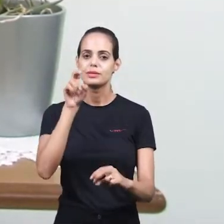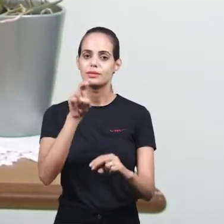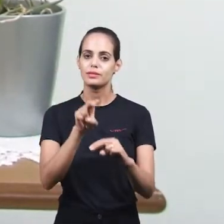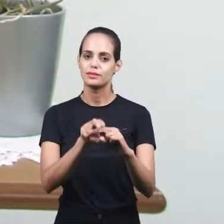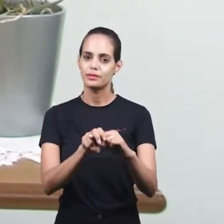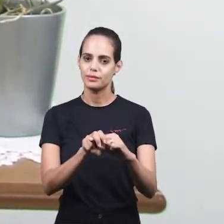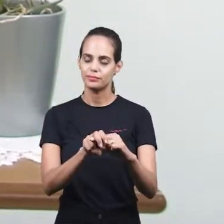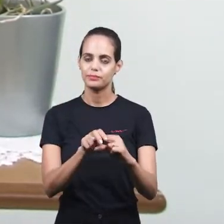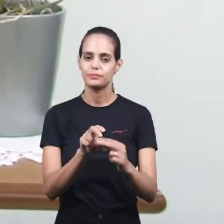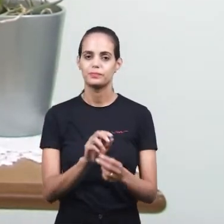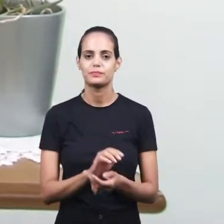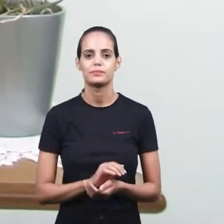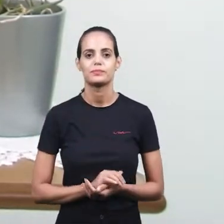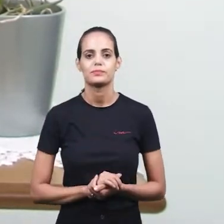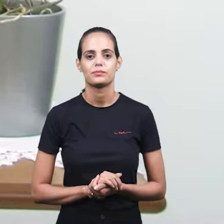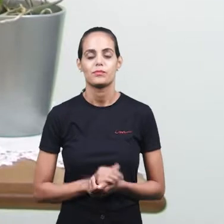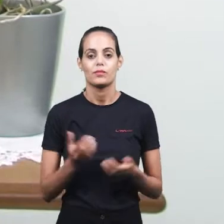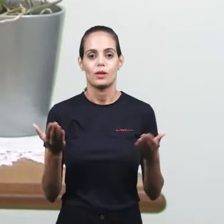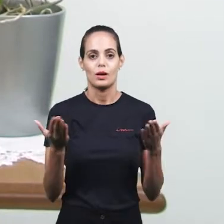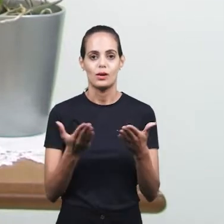Можете присесть, давайте